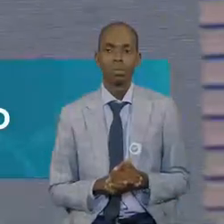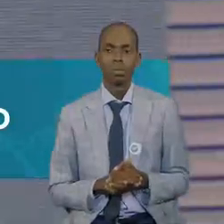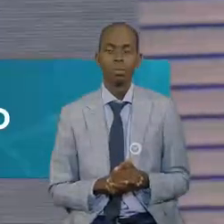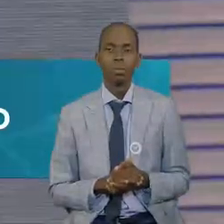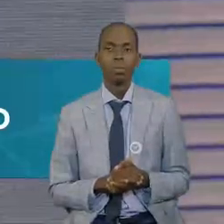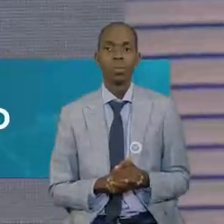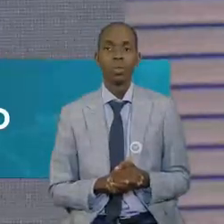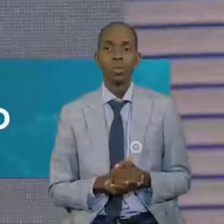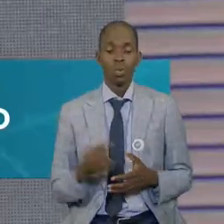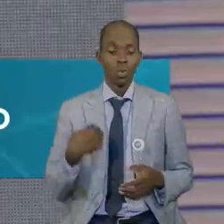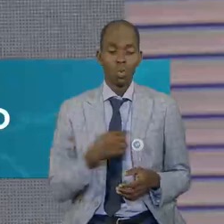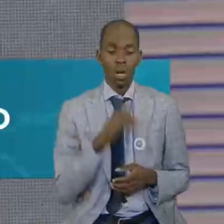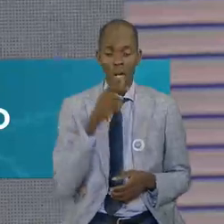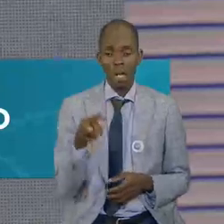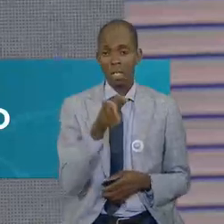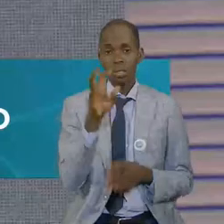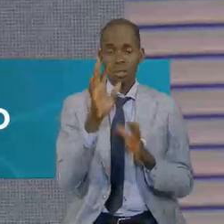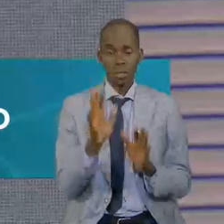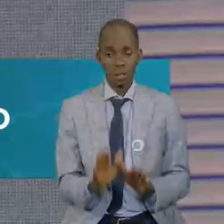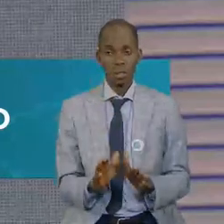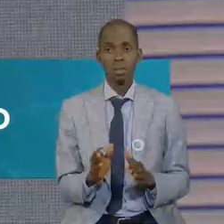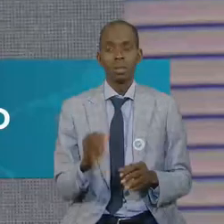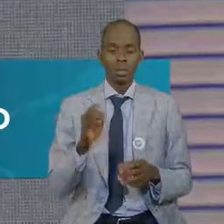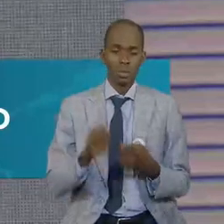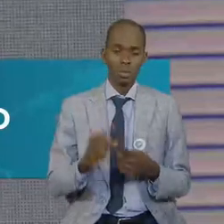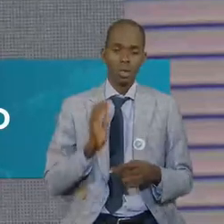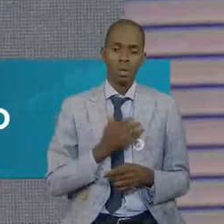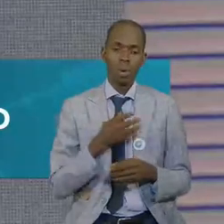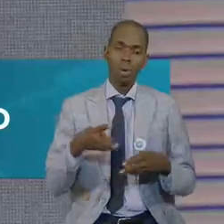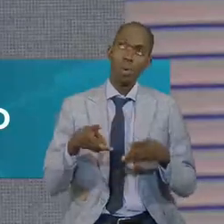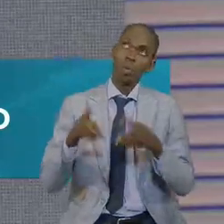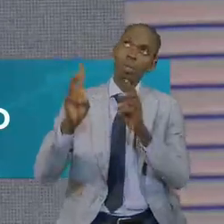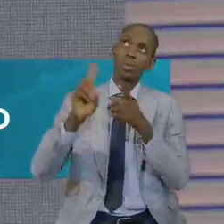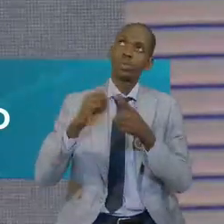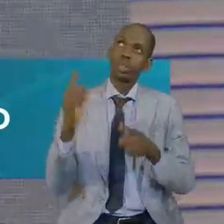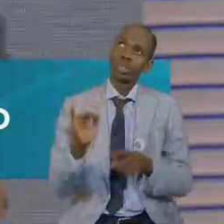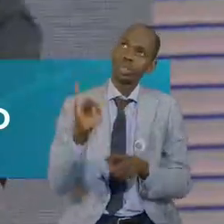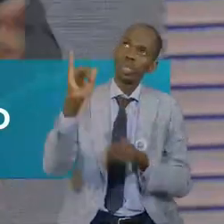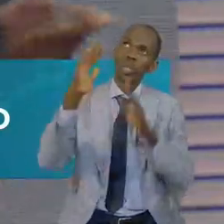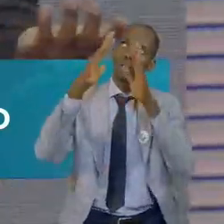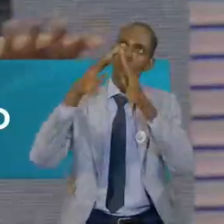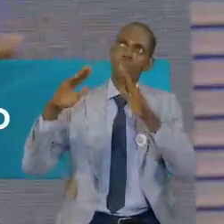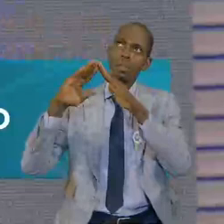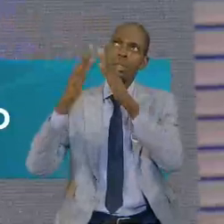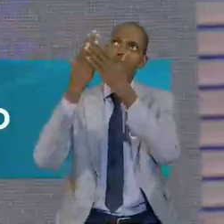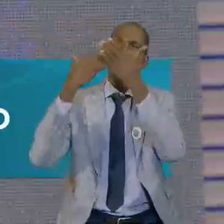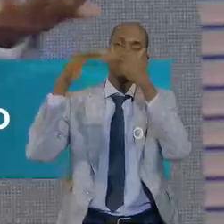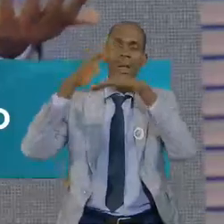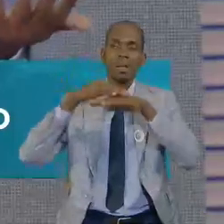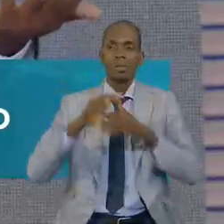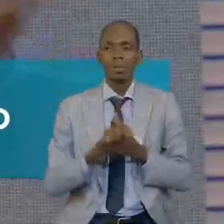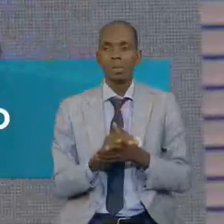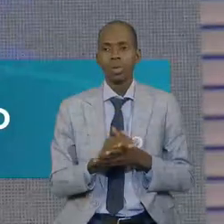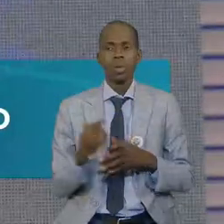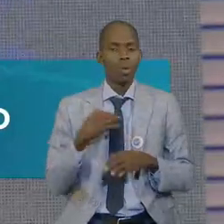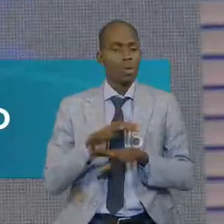We're pilgrims on our way to the eternal city. Nous sommes les pèlerins en marche pour notre demeure éternelle. We don't have any